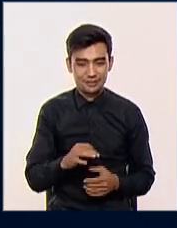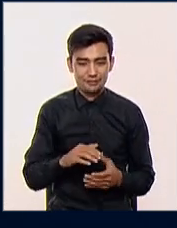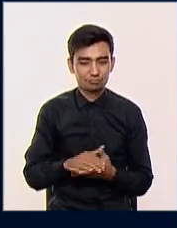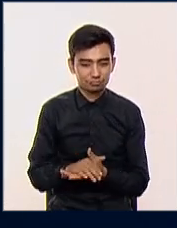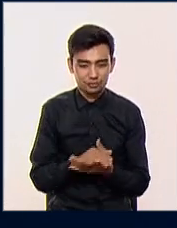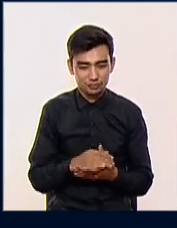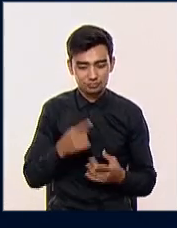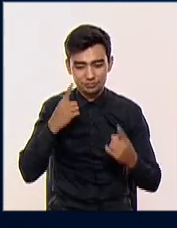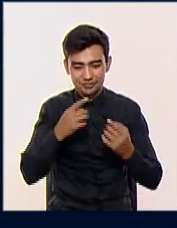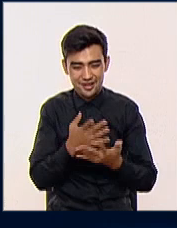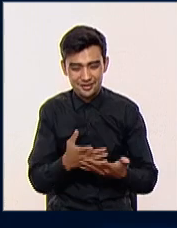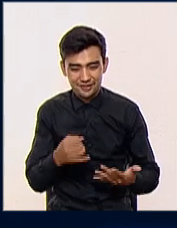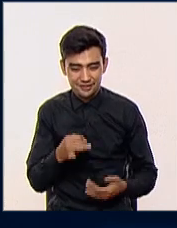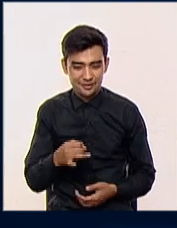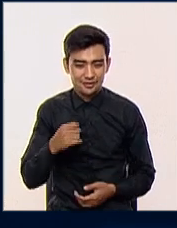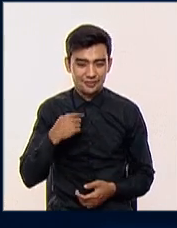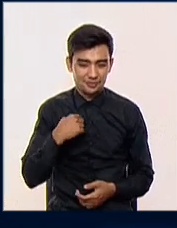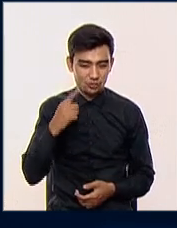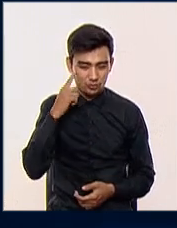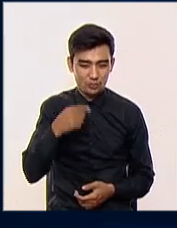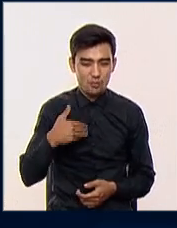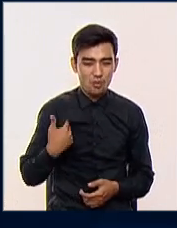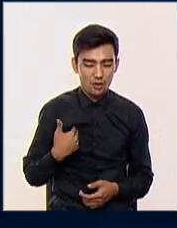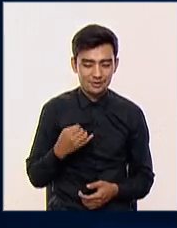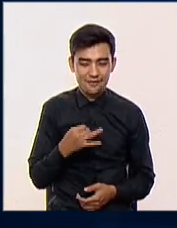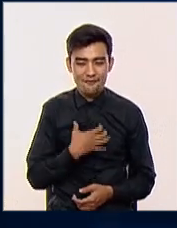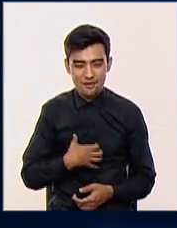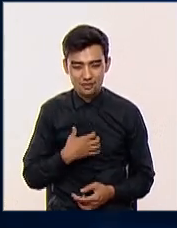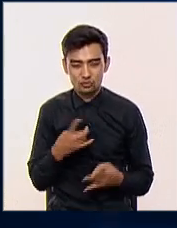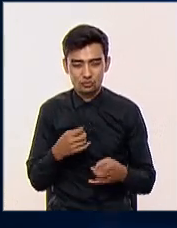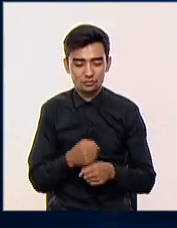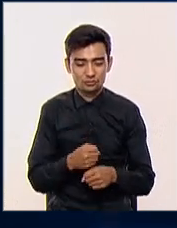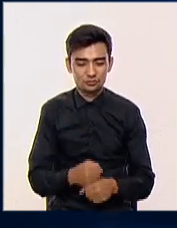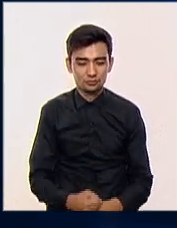миротворчества, я думаю, это очень полезное, важное и нужное дело.